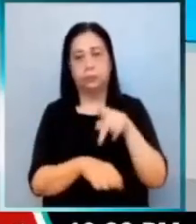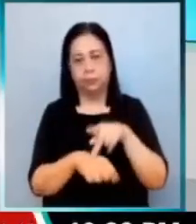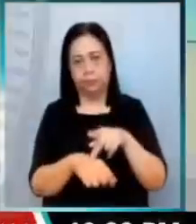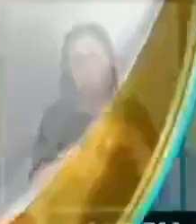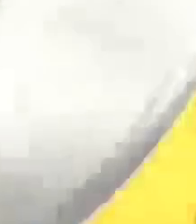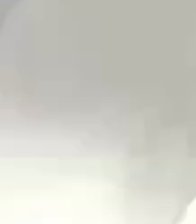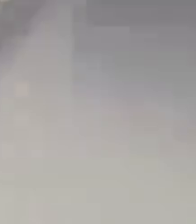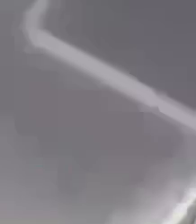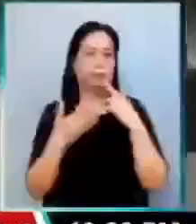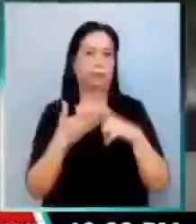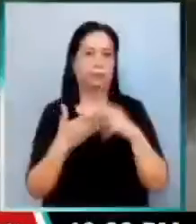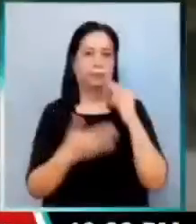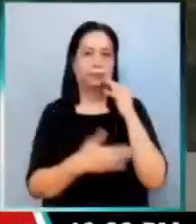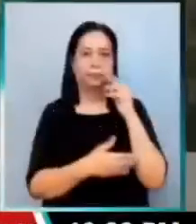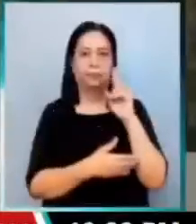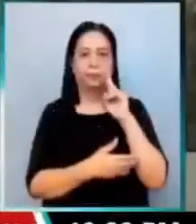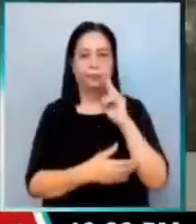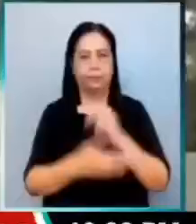Umali.